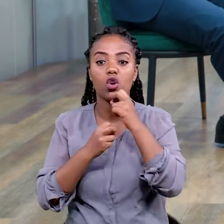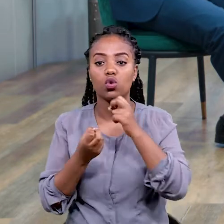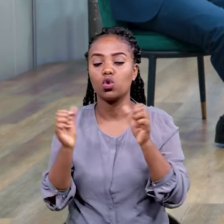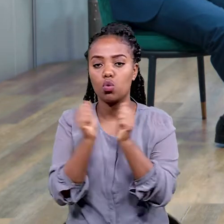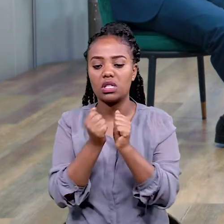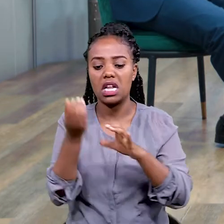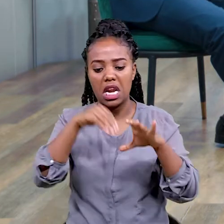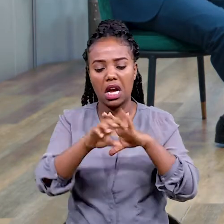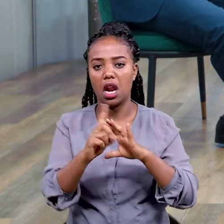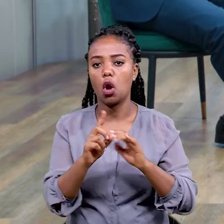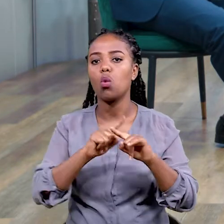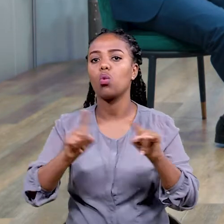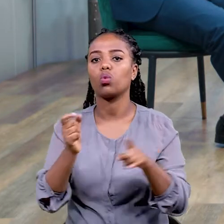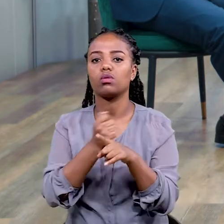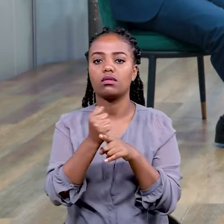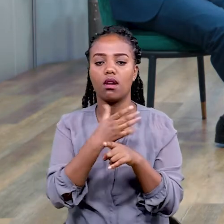ልዩ የስልጠናና